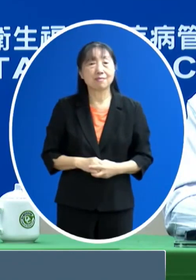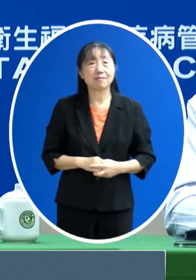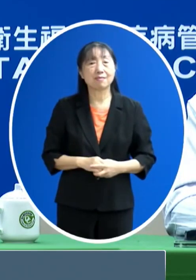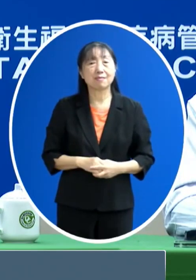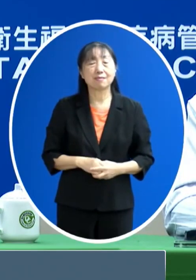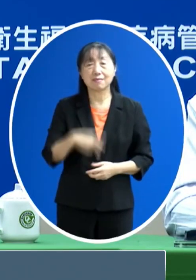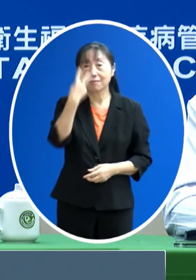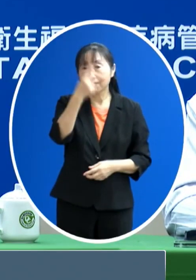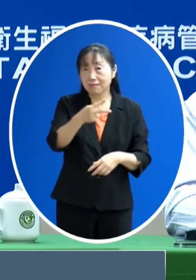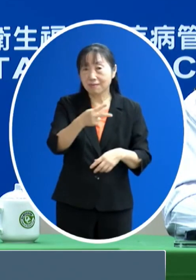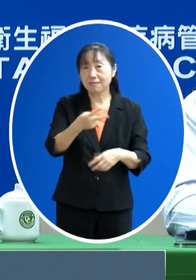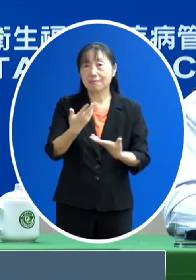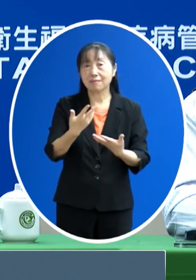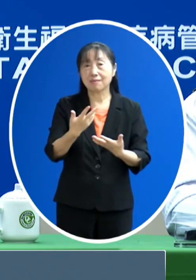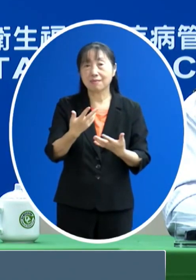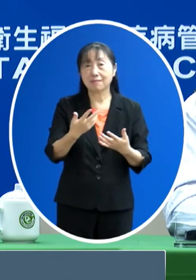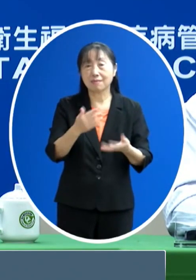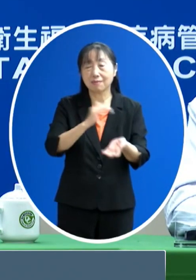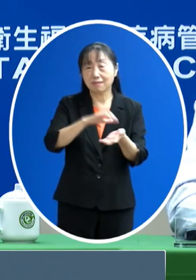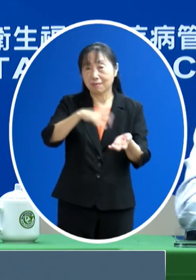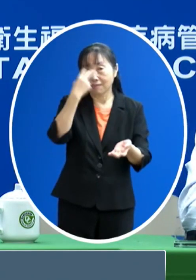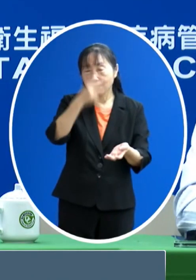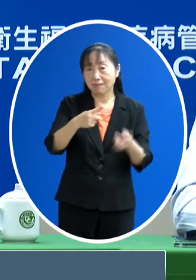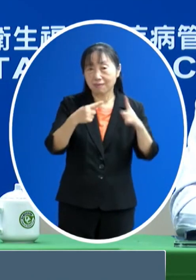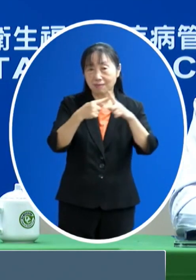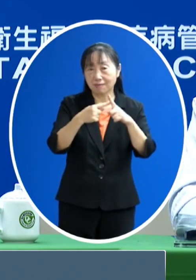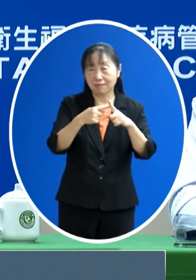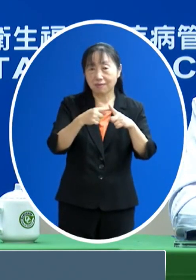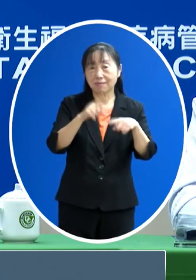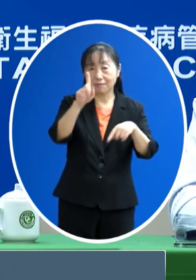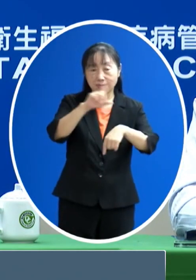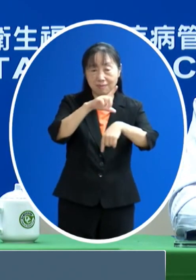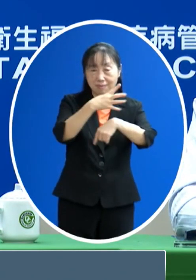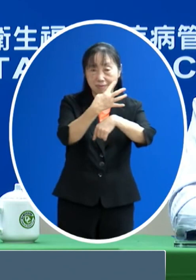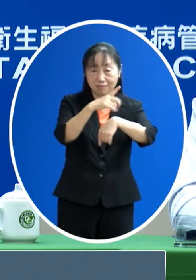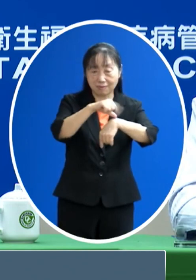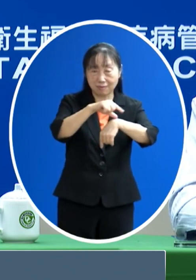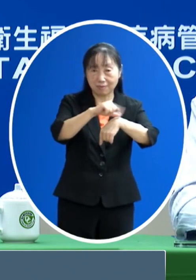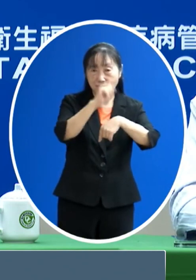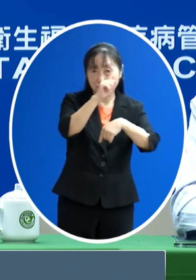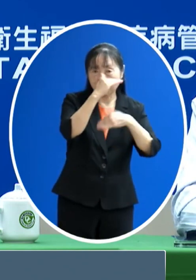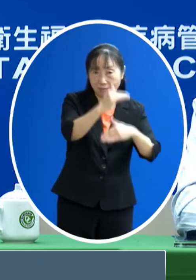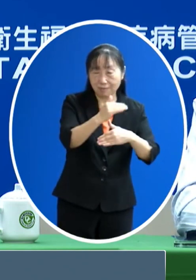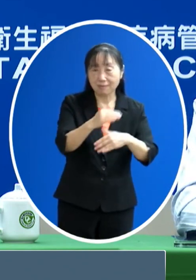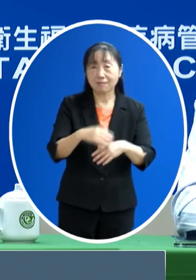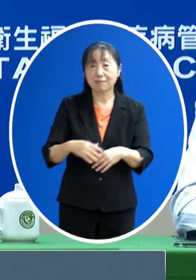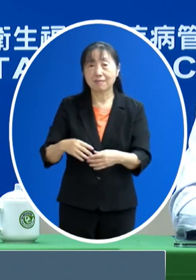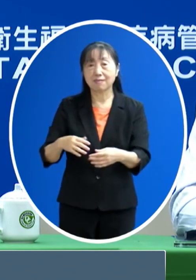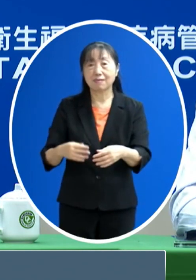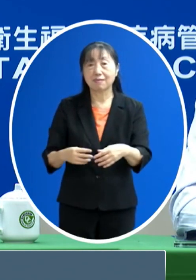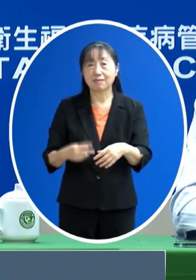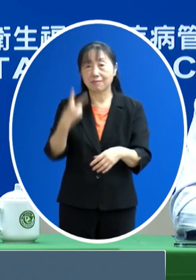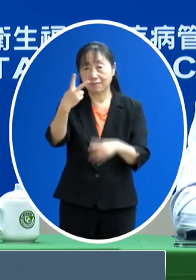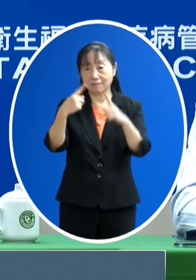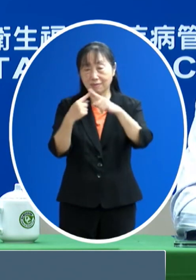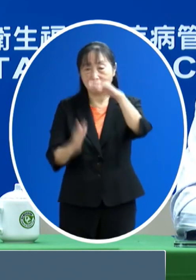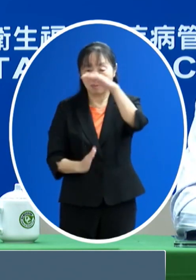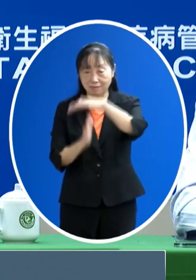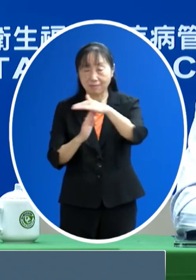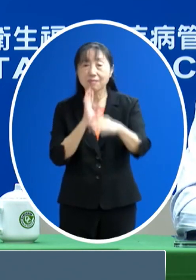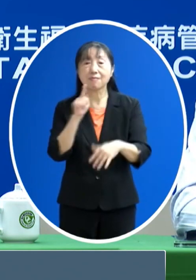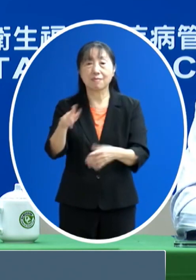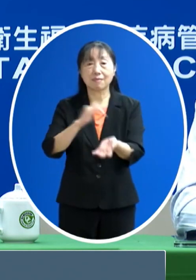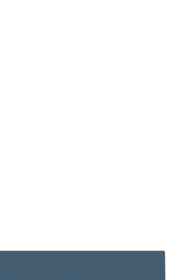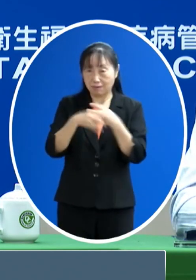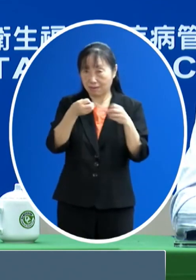那么探病的时段及人数，这个还是不变，每日固定一时段，每次至多2名访客。那这个还是以医院的这